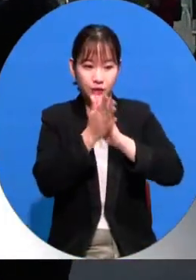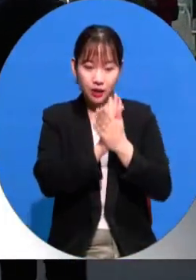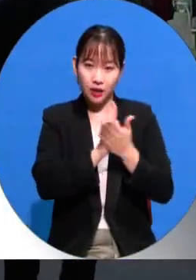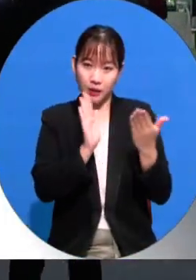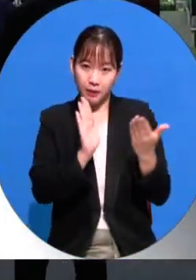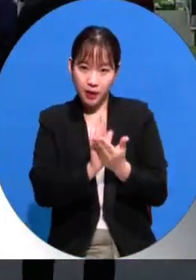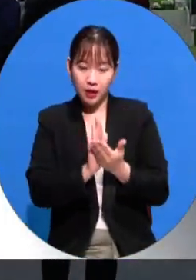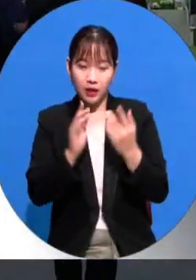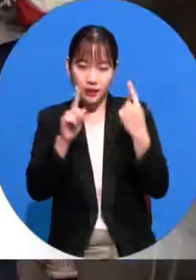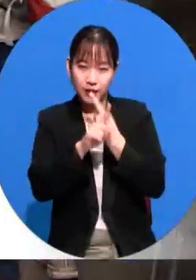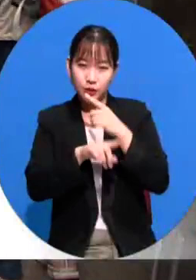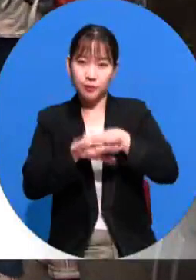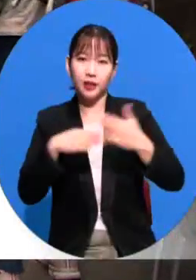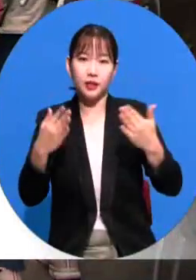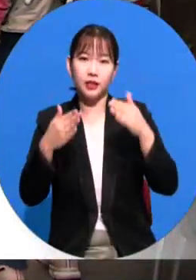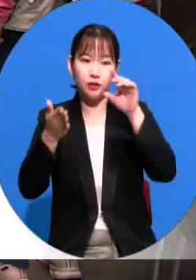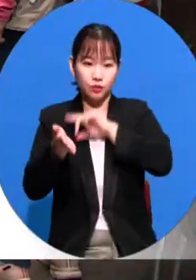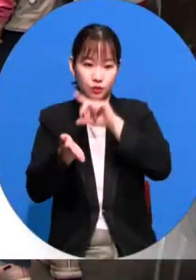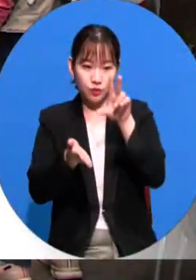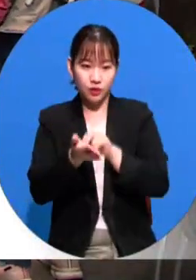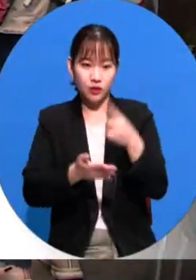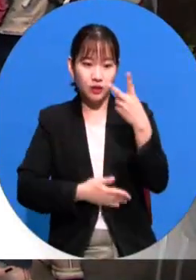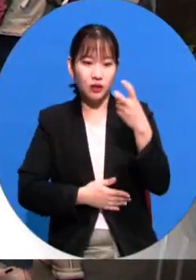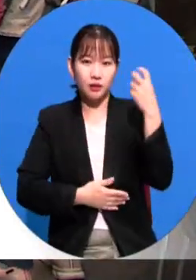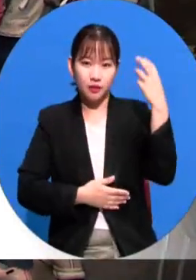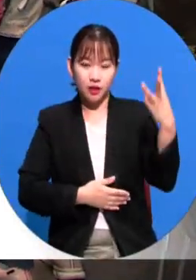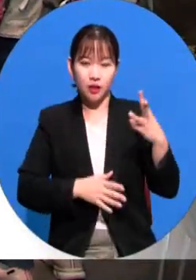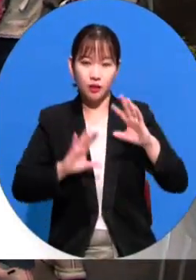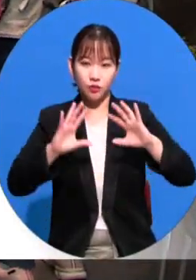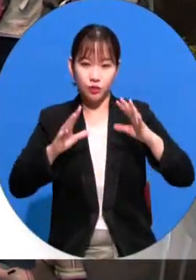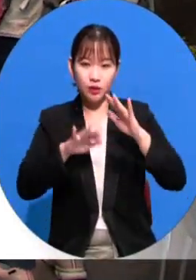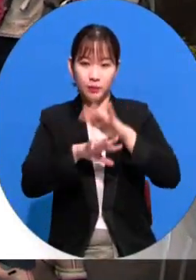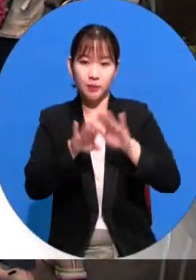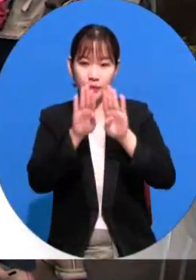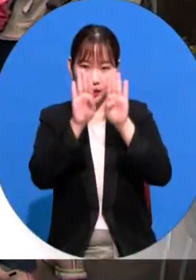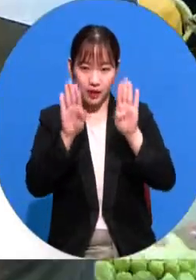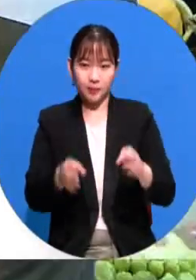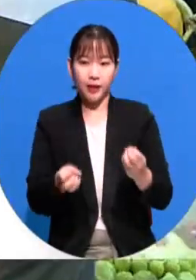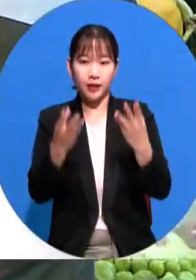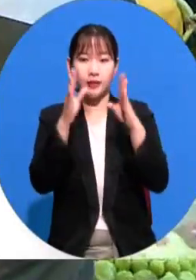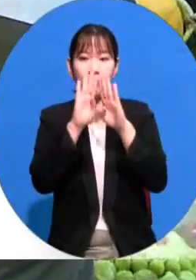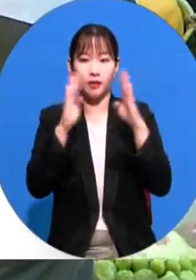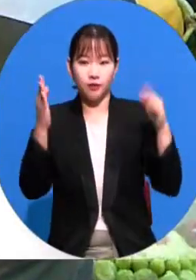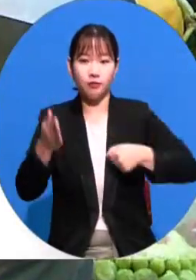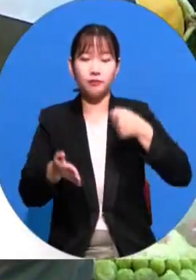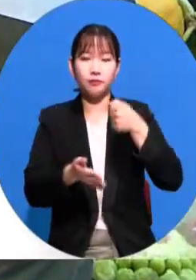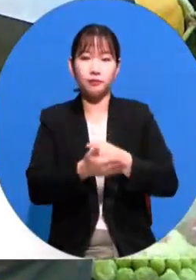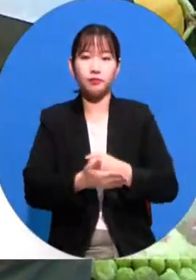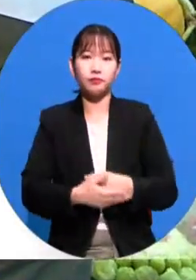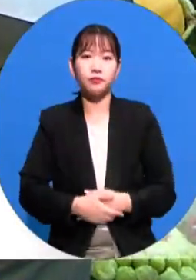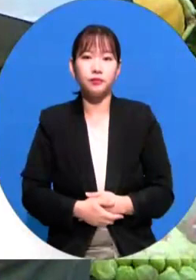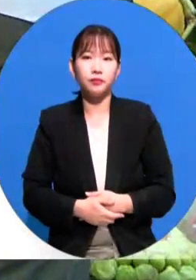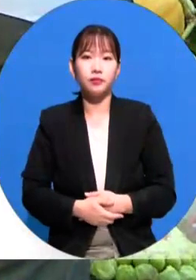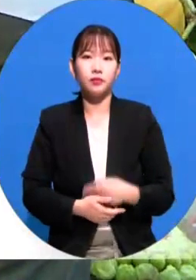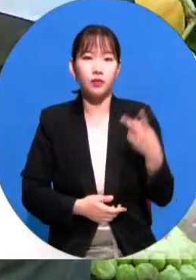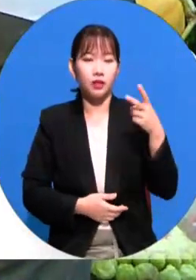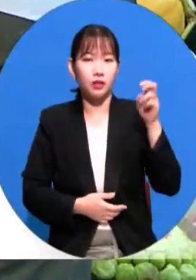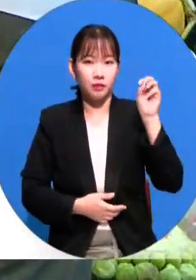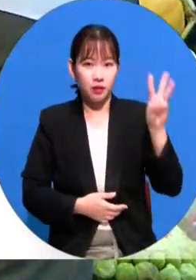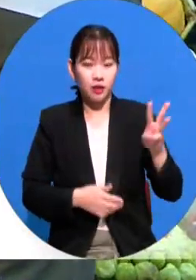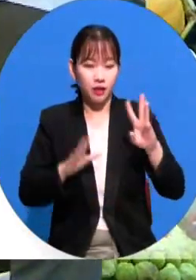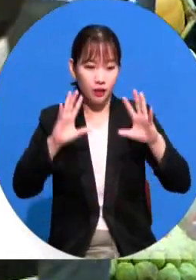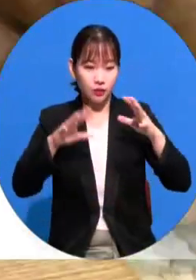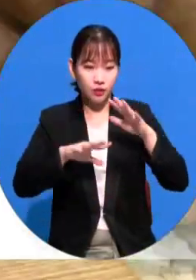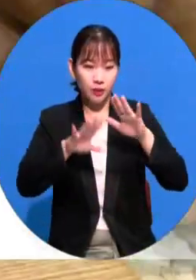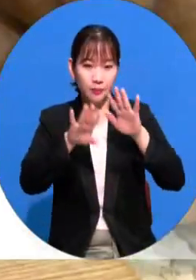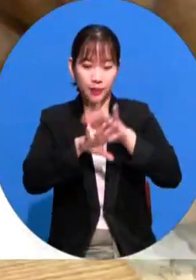대응한 치유 농업을 주제로 2023 국제농업박람회 국제심포지엄을 개최하기로 했습니다 2023